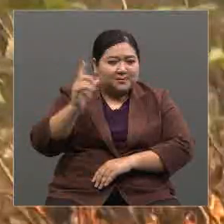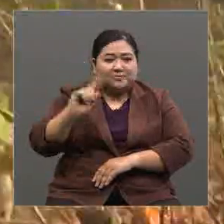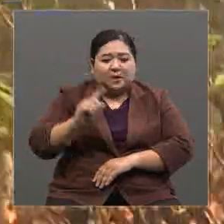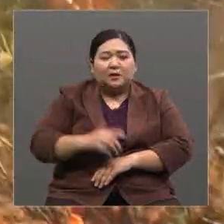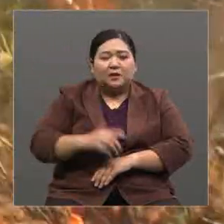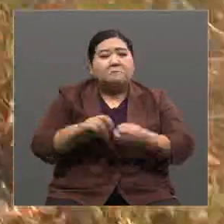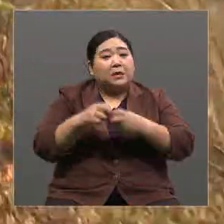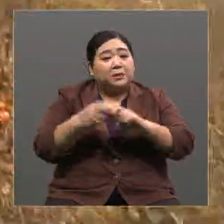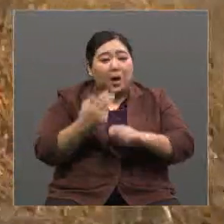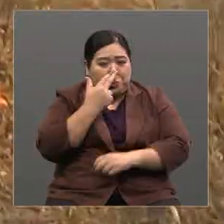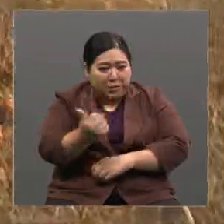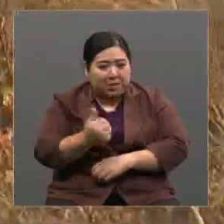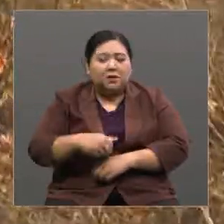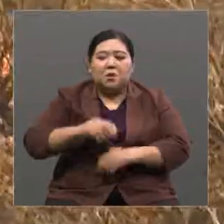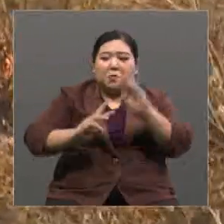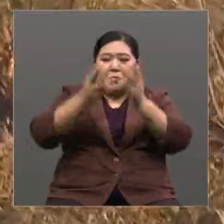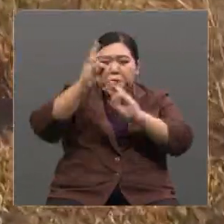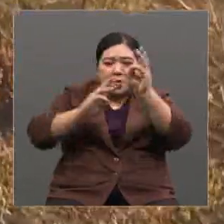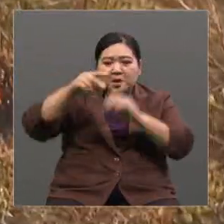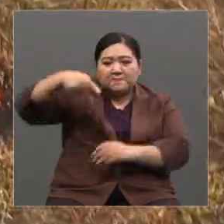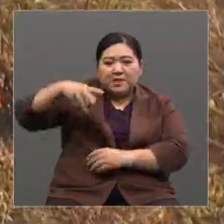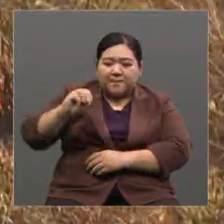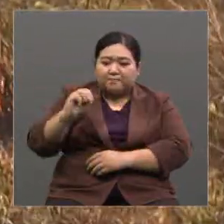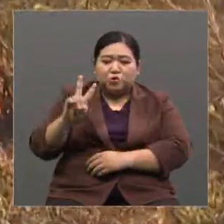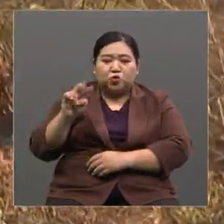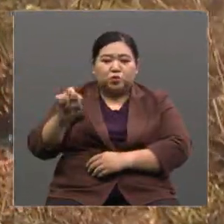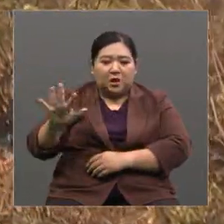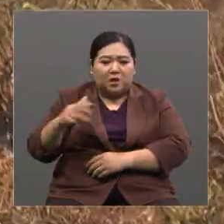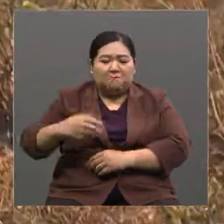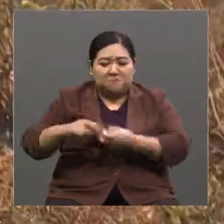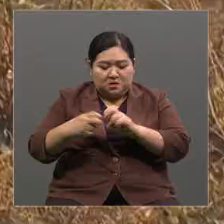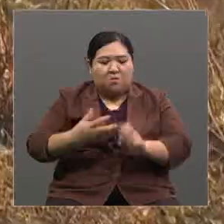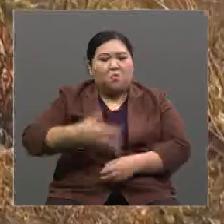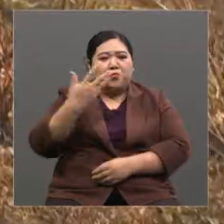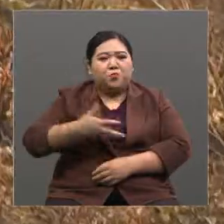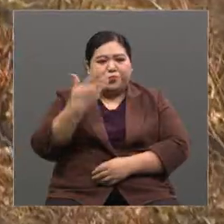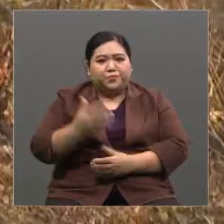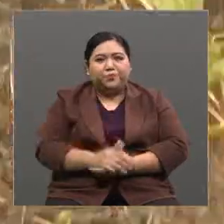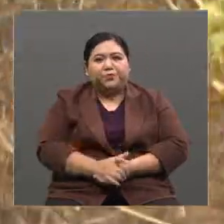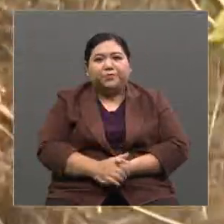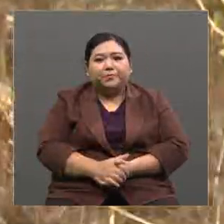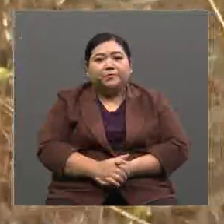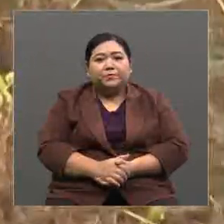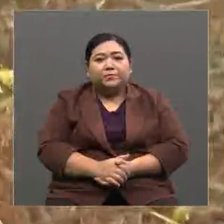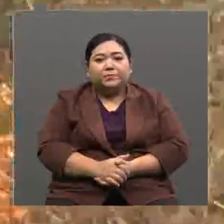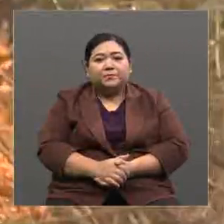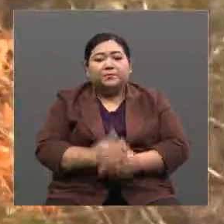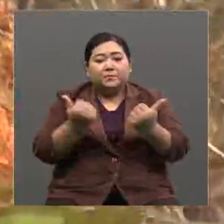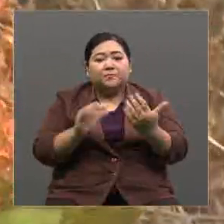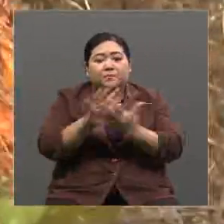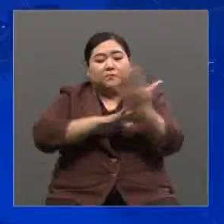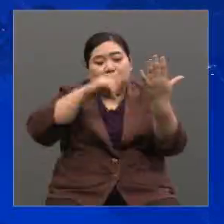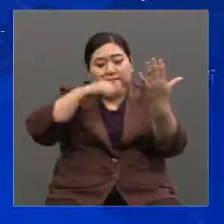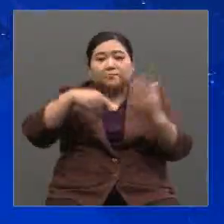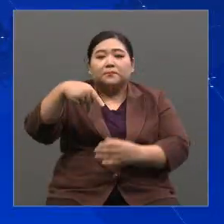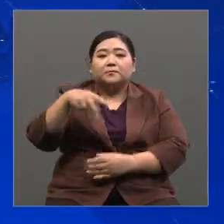็ส่งผลให้เกิด PM2.5 ที่ส่งผลกระทบต่อสุขภาพได้ค่ะมาดูภพรปริมา PM2.5นประเทศ